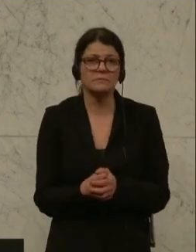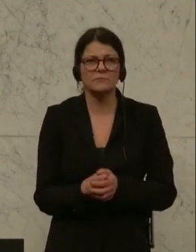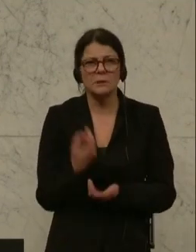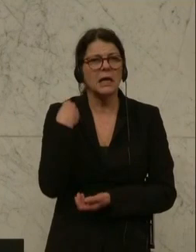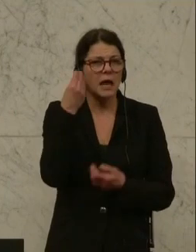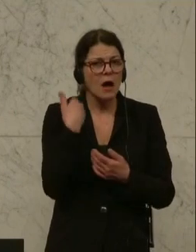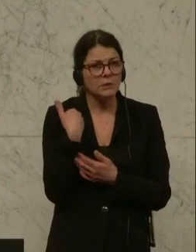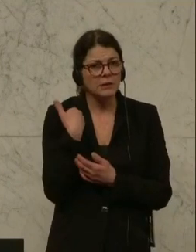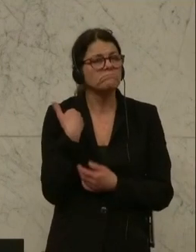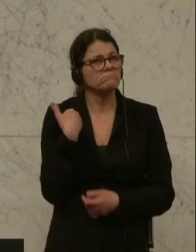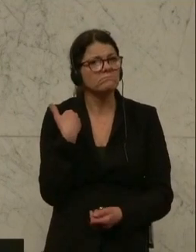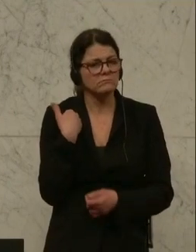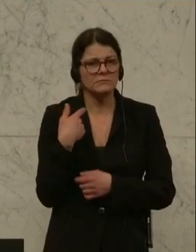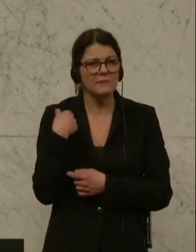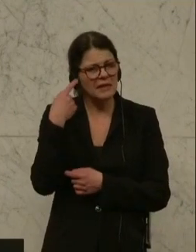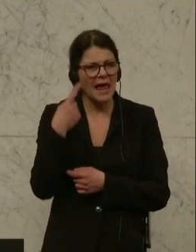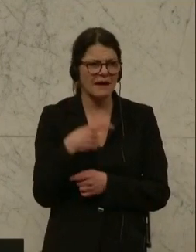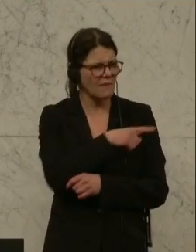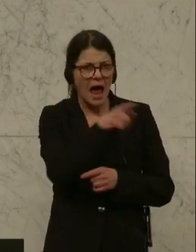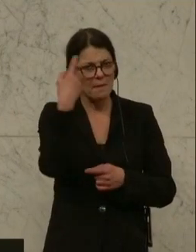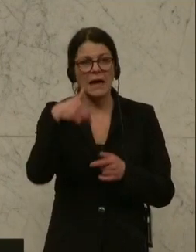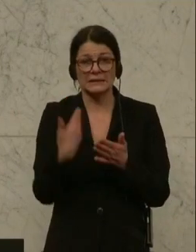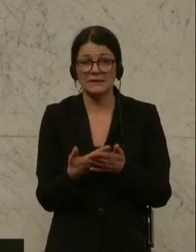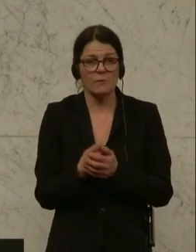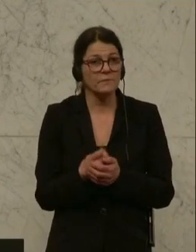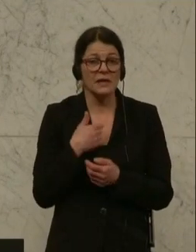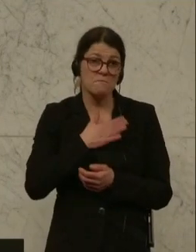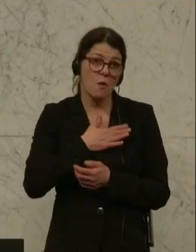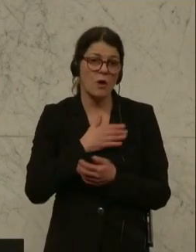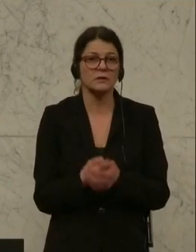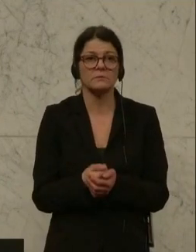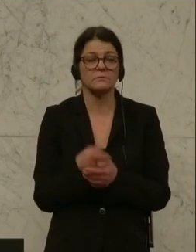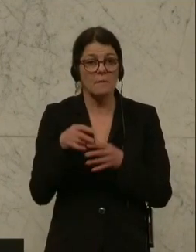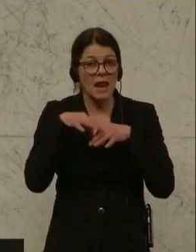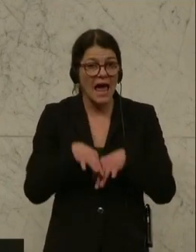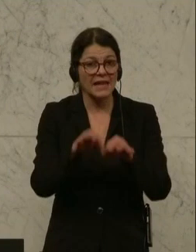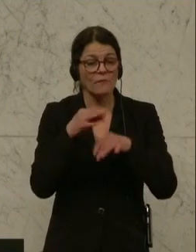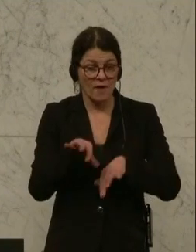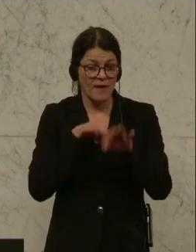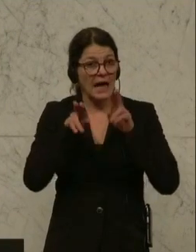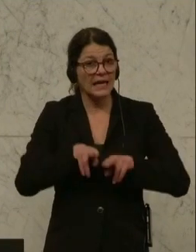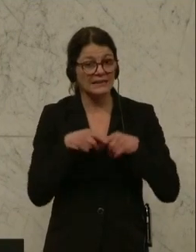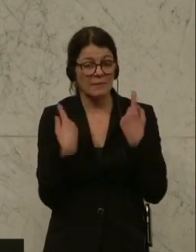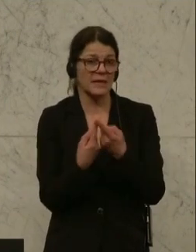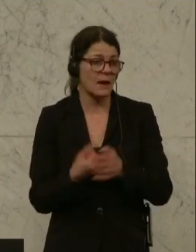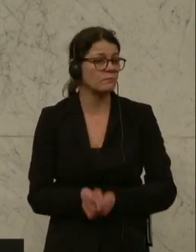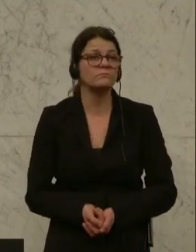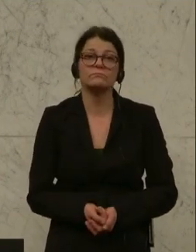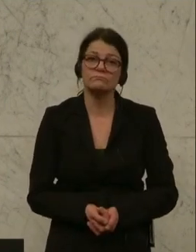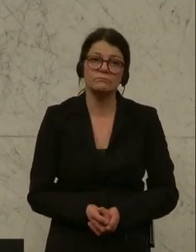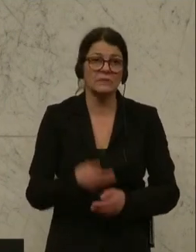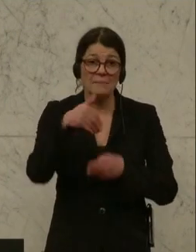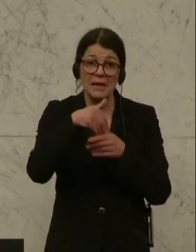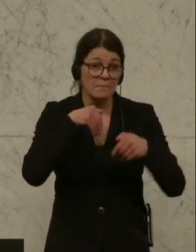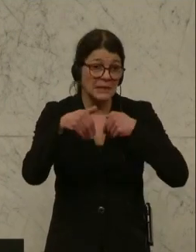ich glaube ich rede hier im Sinne aller die hier sind ich möchte mich noch beim Leiter der wahlrechtsabteilung im